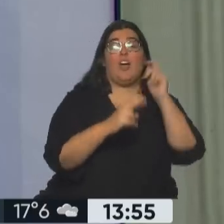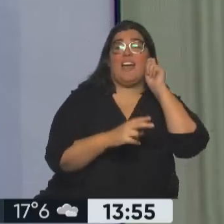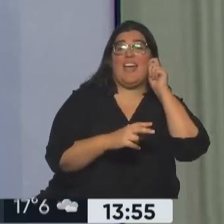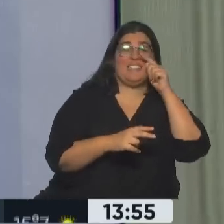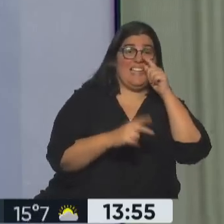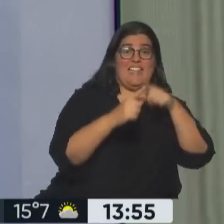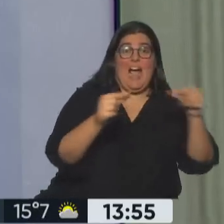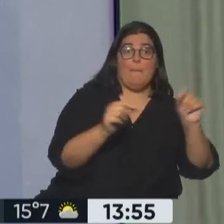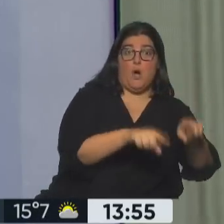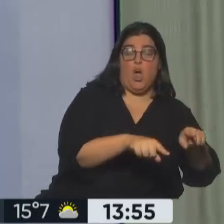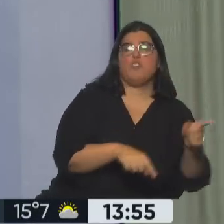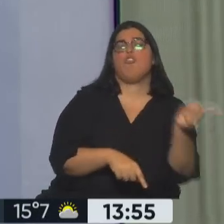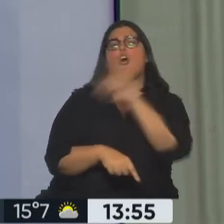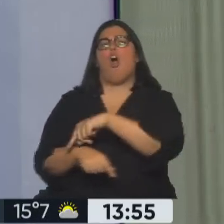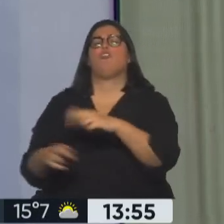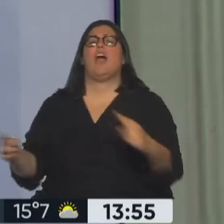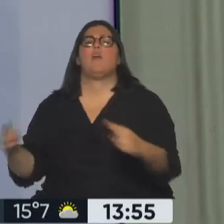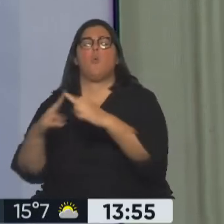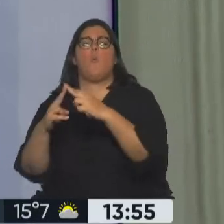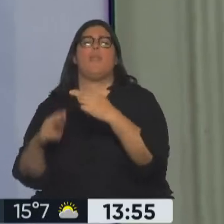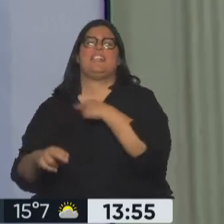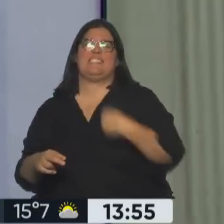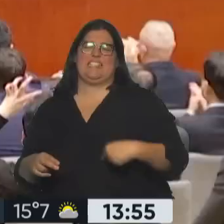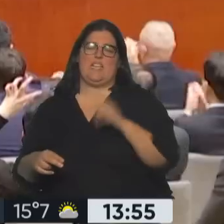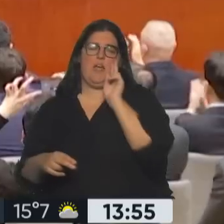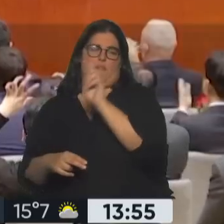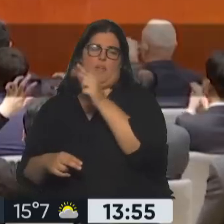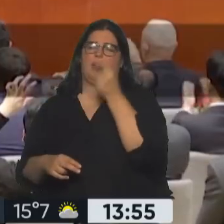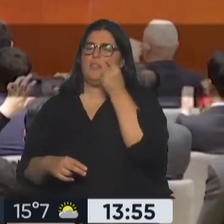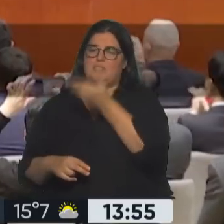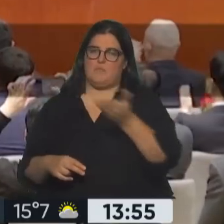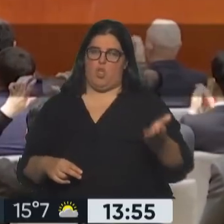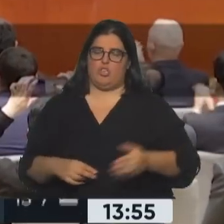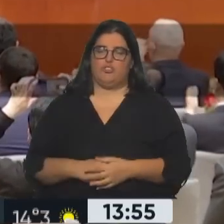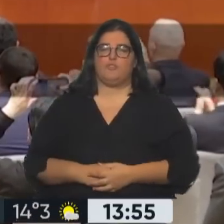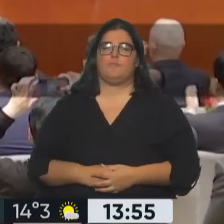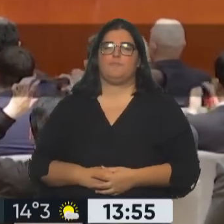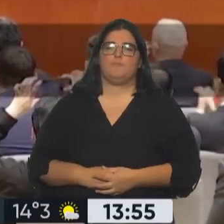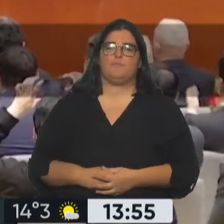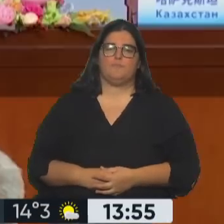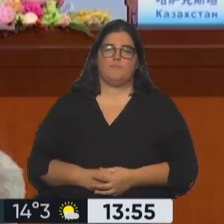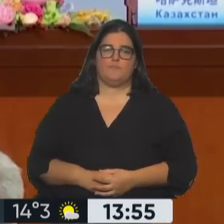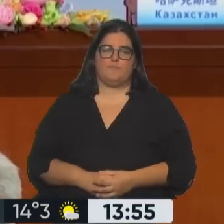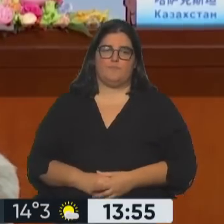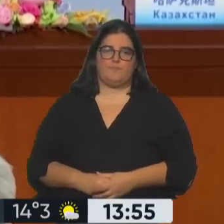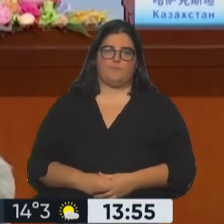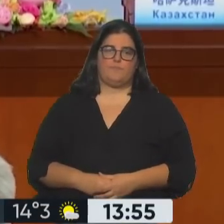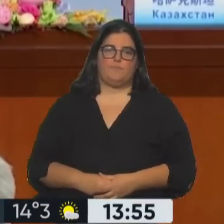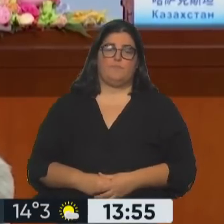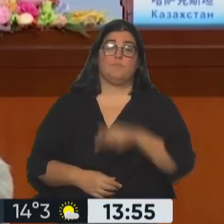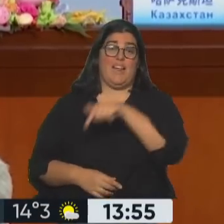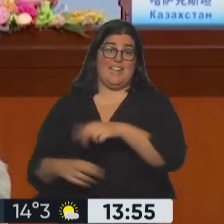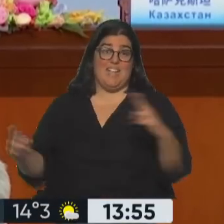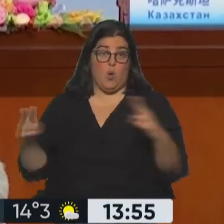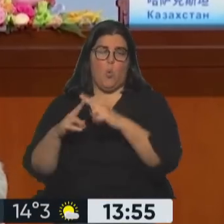Japón, en China, Asia Central. Tenemos los testimonios, los compartimos. 这次峰会为各国合作